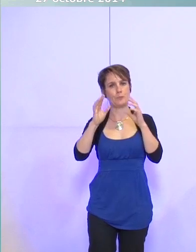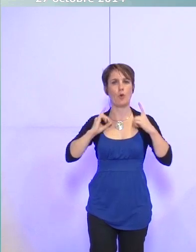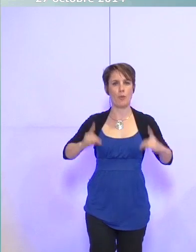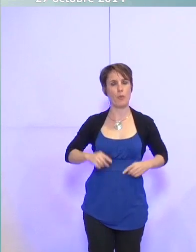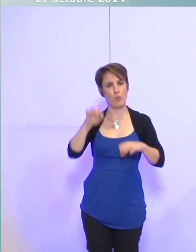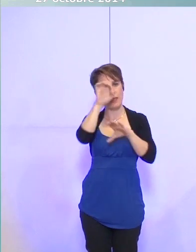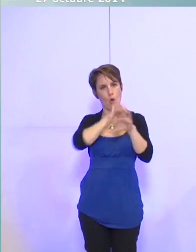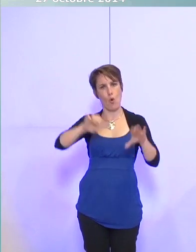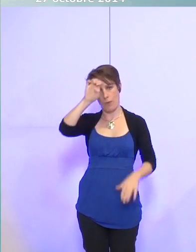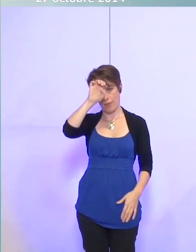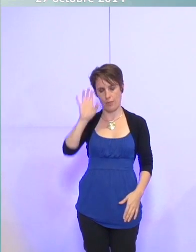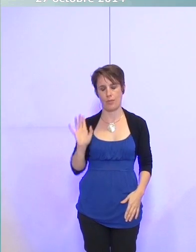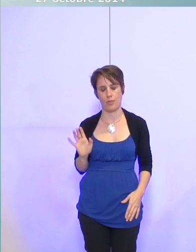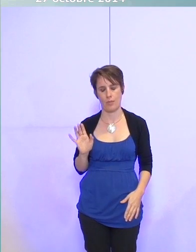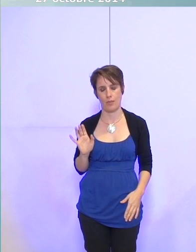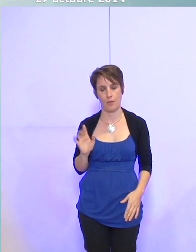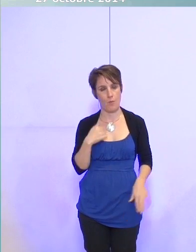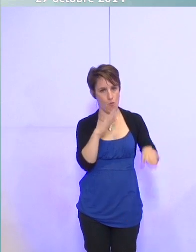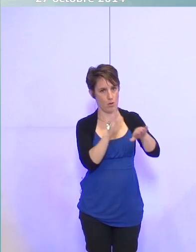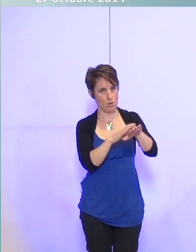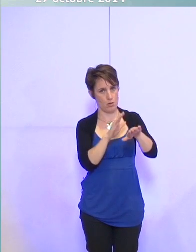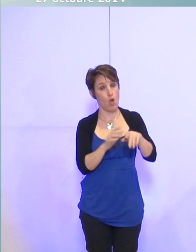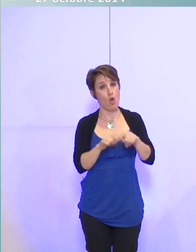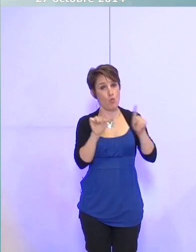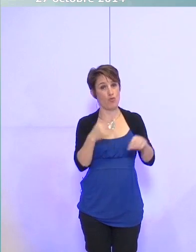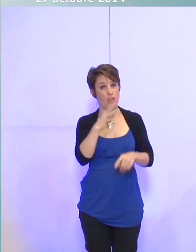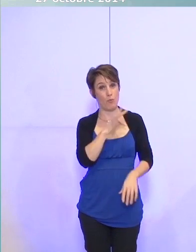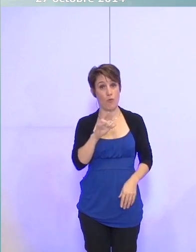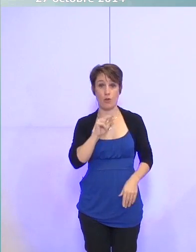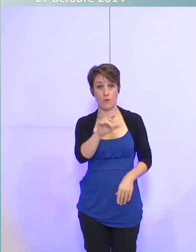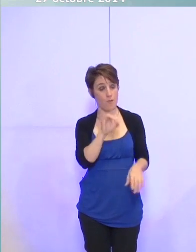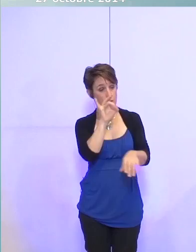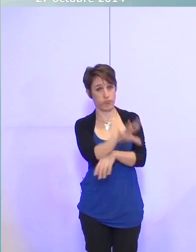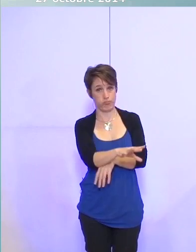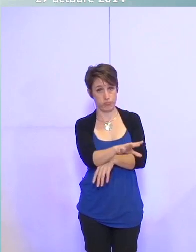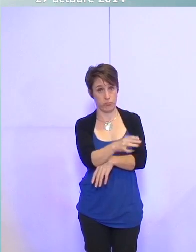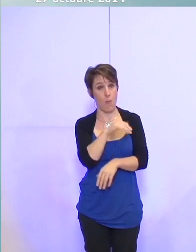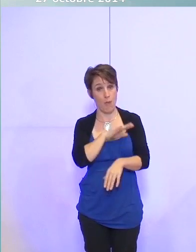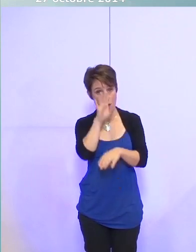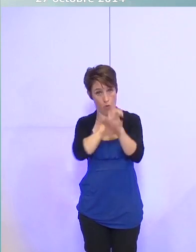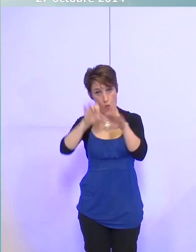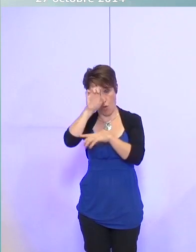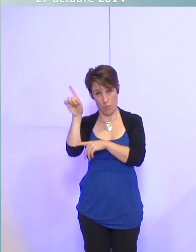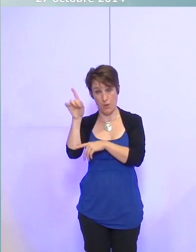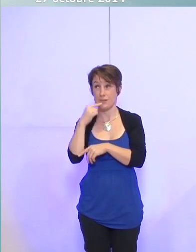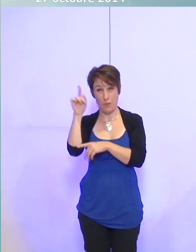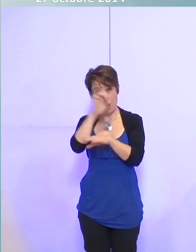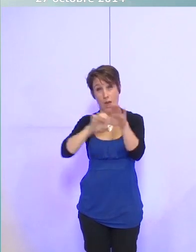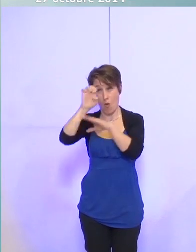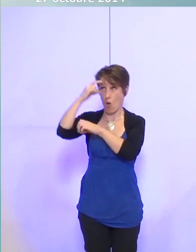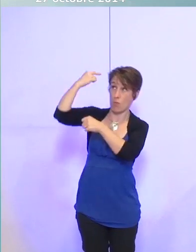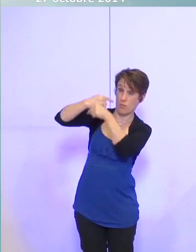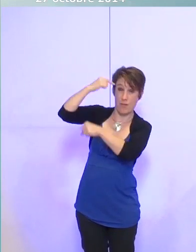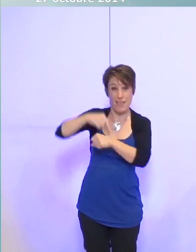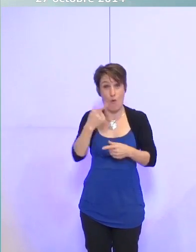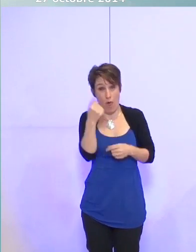signale quand même que le budget de la France va être retoqué. Alors, il va falloir encore faire plus d'économies, c'est ce que demande